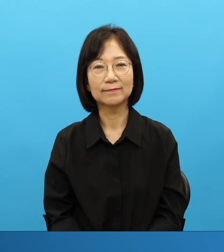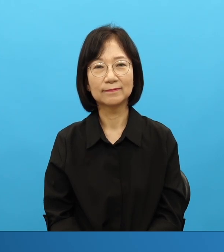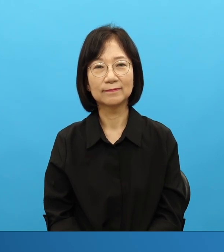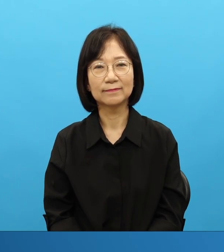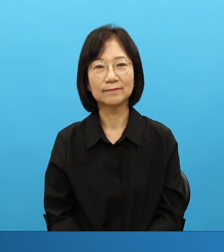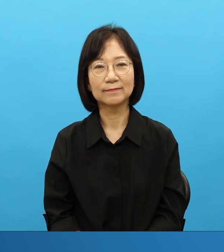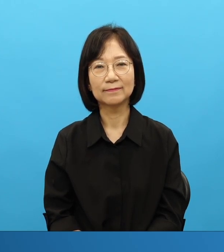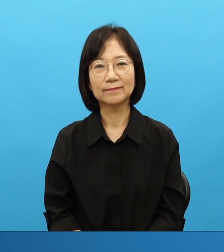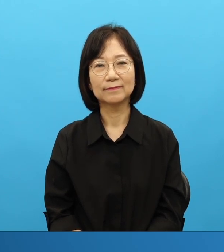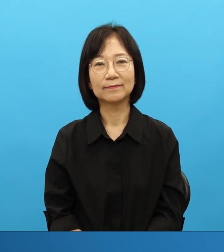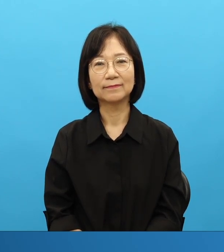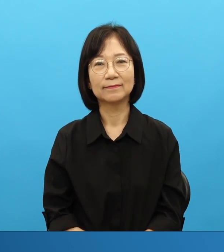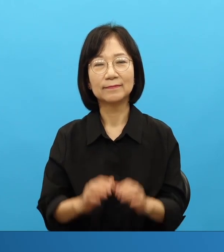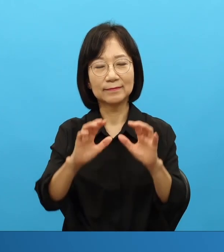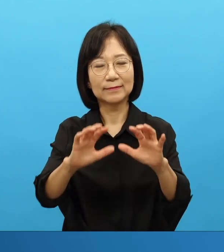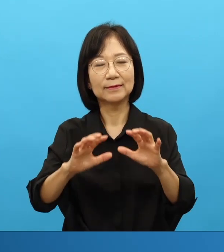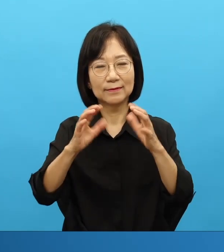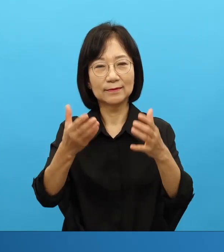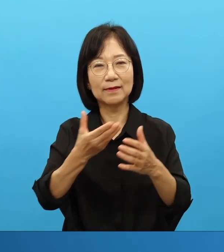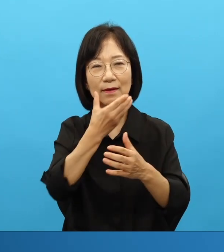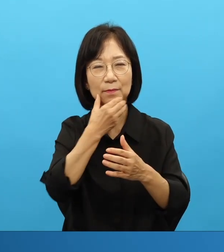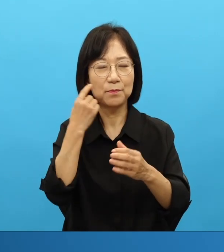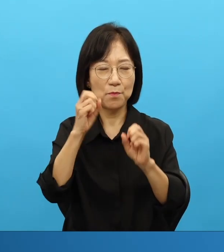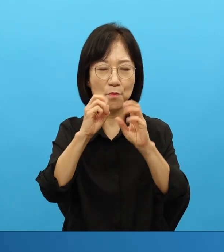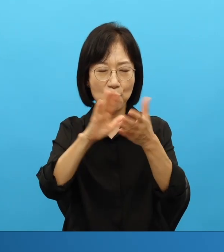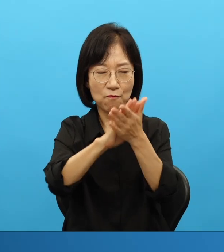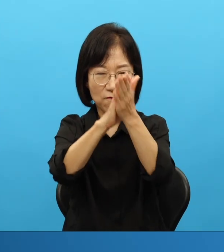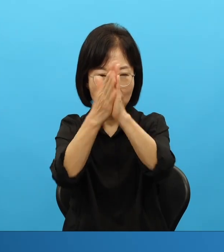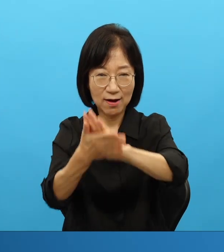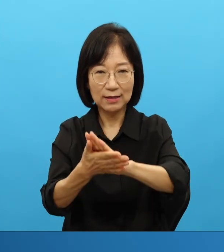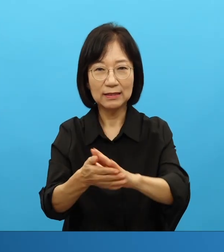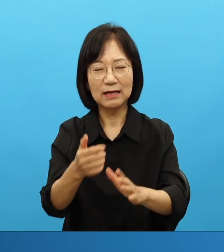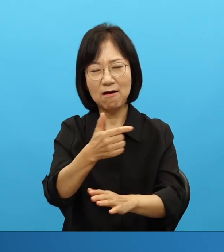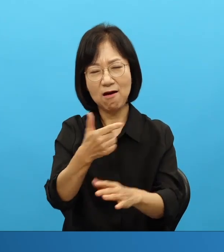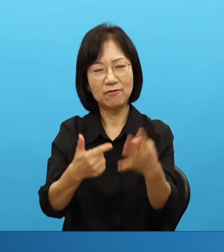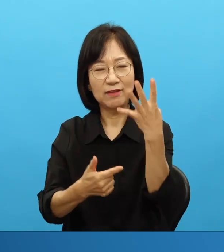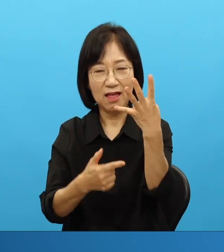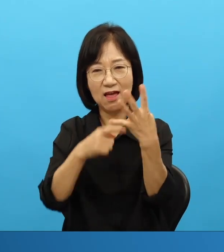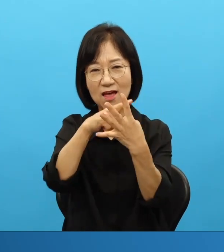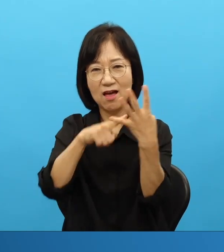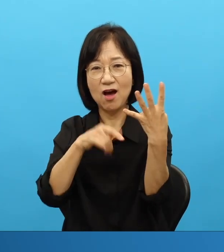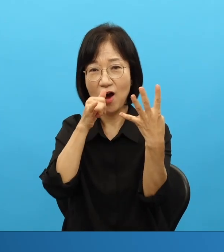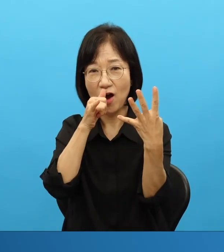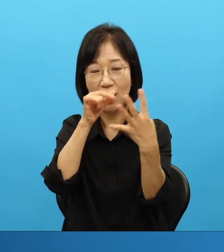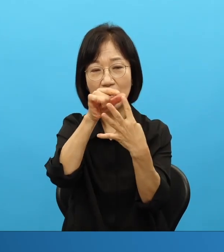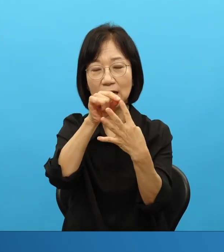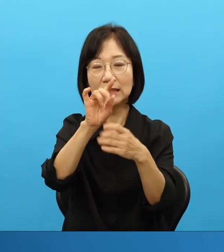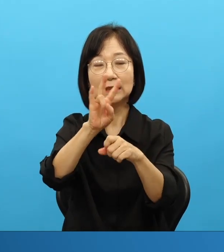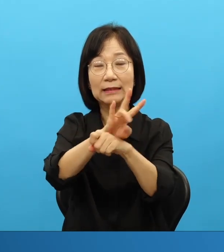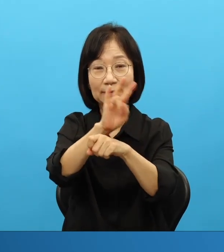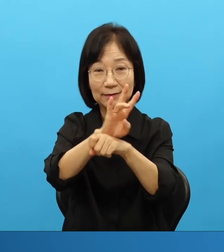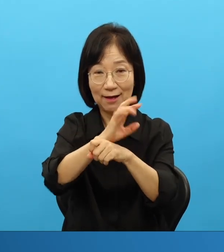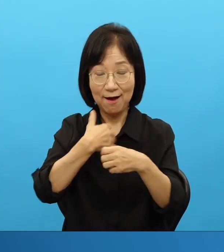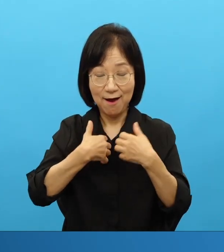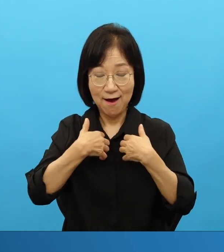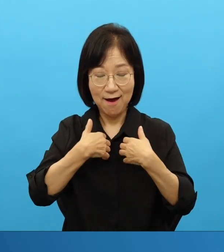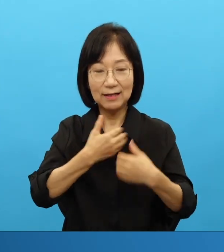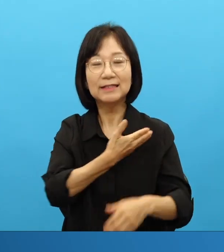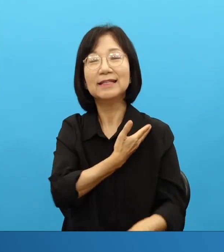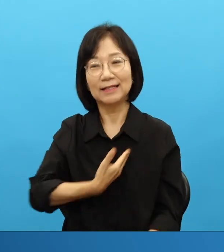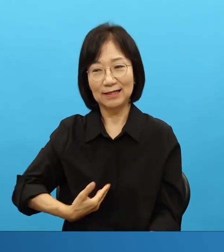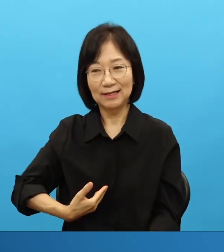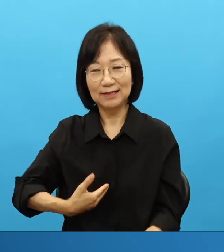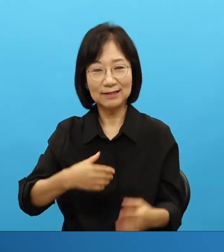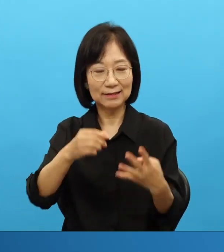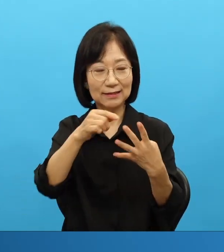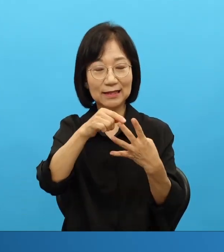세계 복음화의 큰 바톤 4개가 있습니다. 24 누리는 게 제자의 단계입니다. 25 누리는